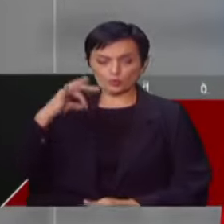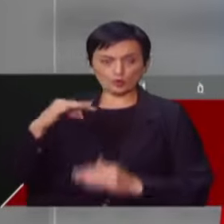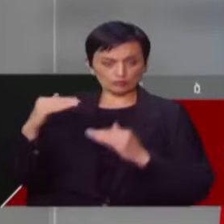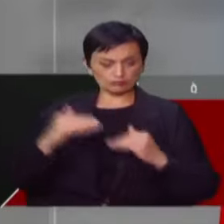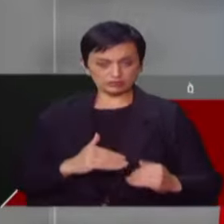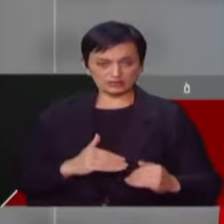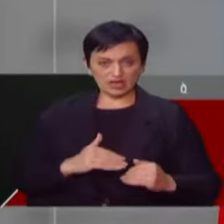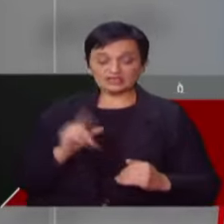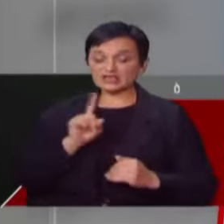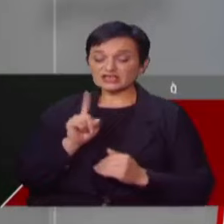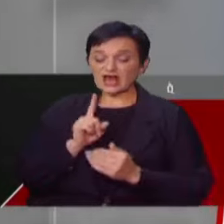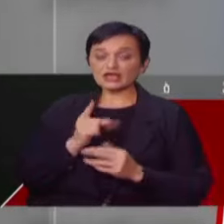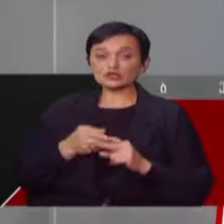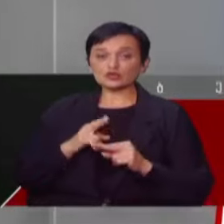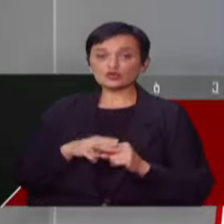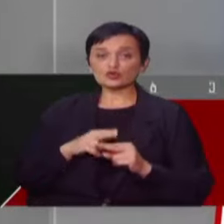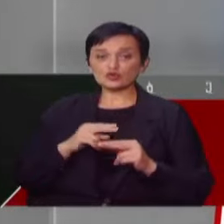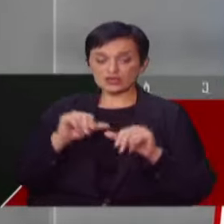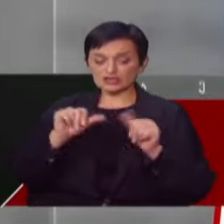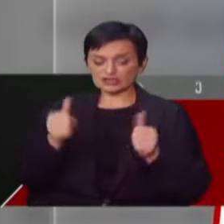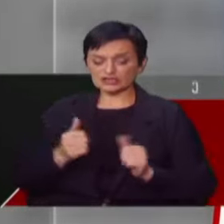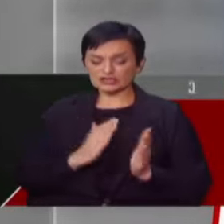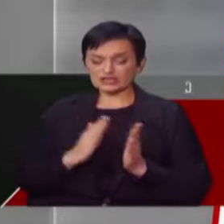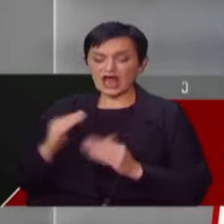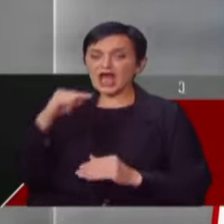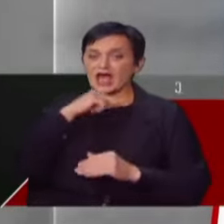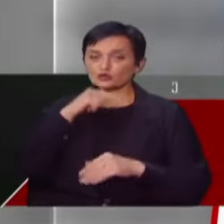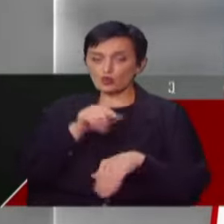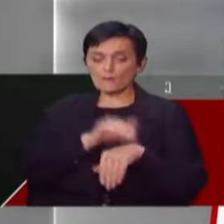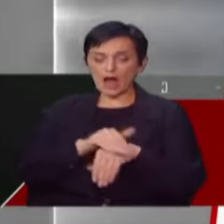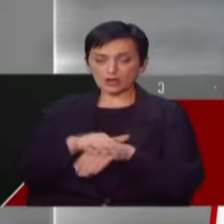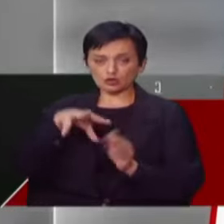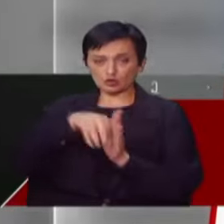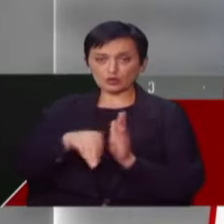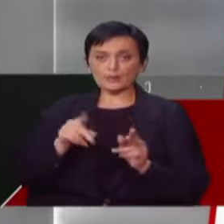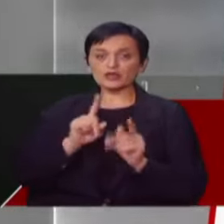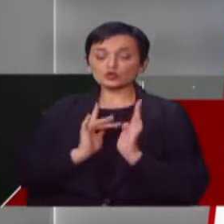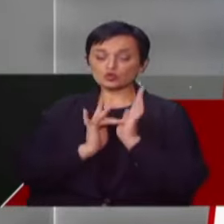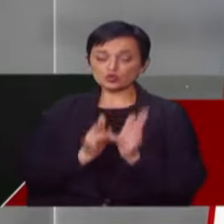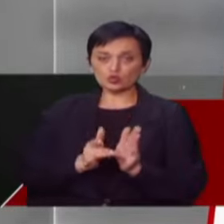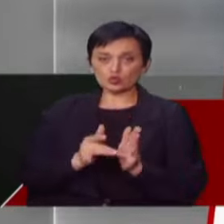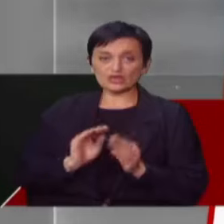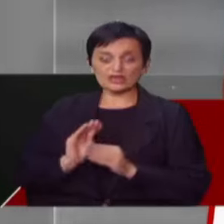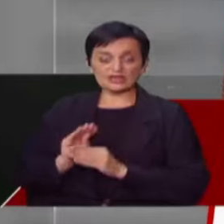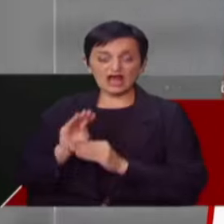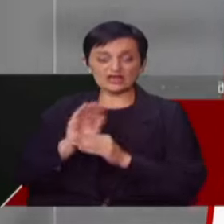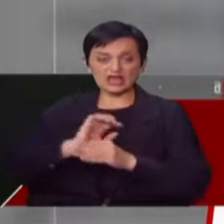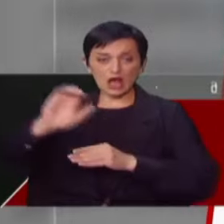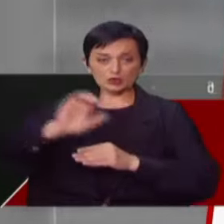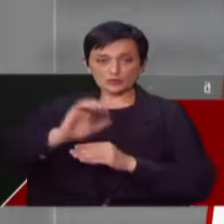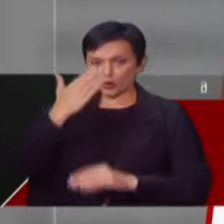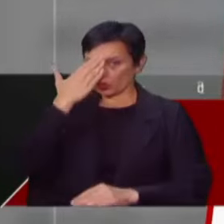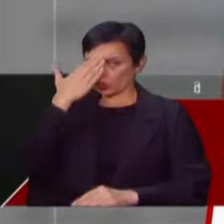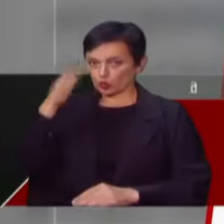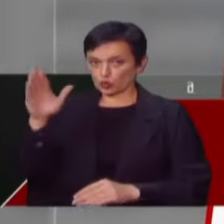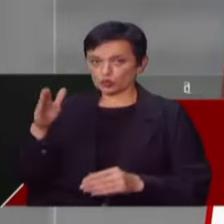0.4%-ამდე დაეცა, რაც აღინიშნა უფრო ტრადიციულ ეკონომიკურ ფაქტორებში. ესენია ტურიზმი, გაზრდილი ექსპორტი და